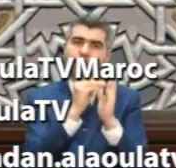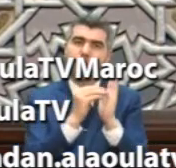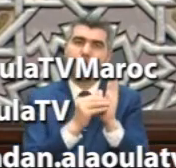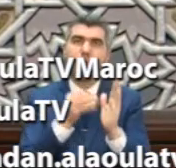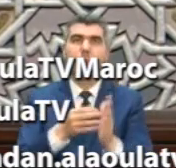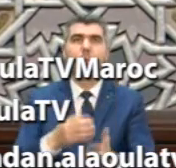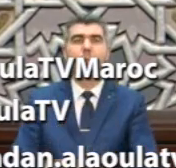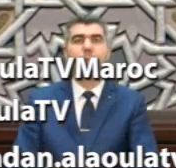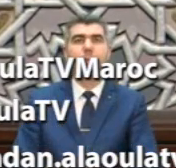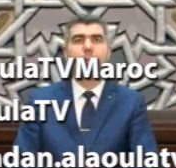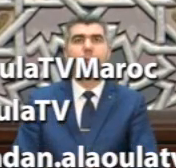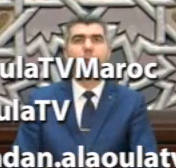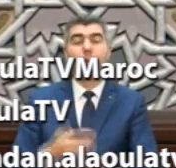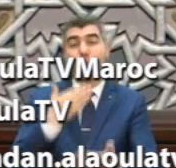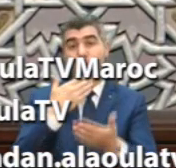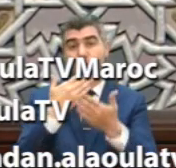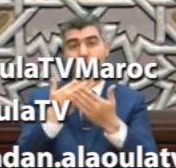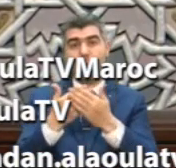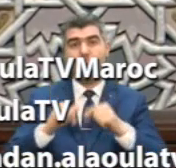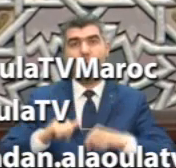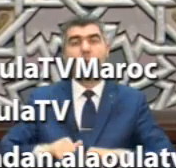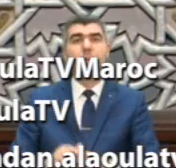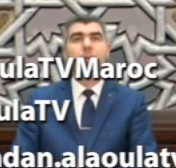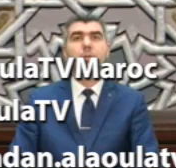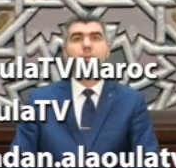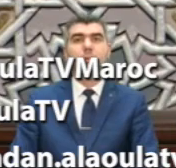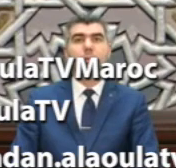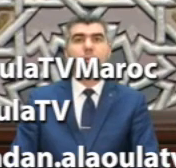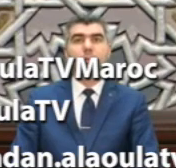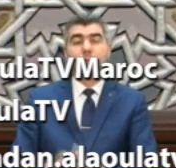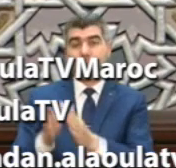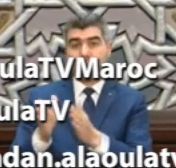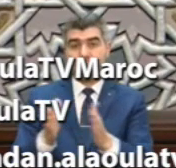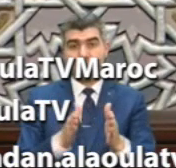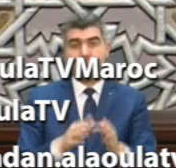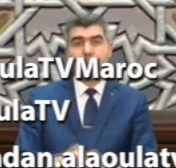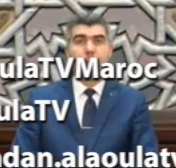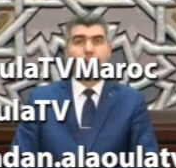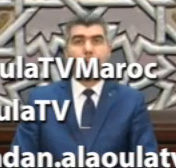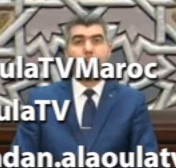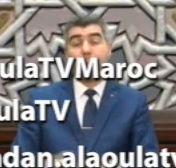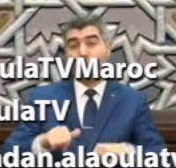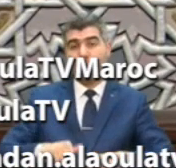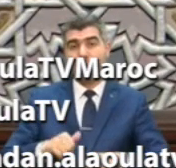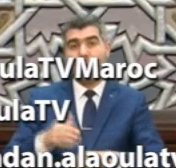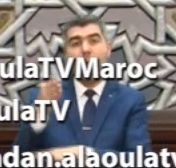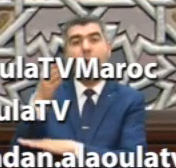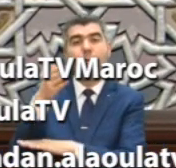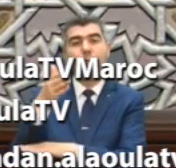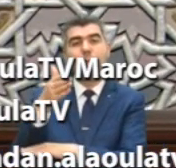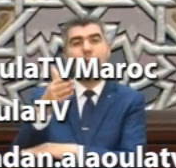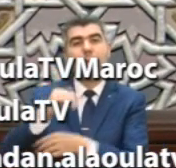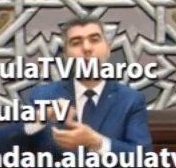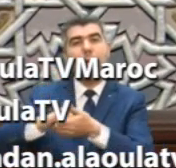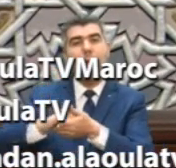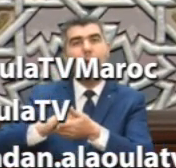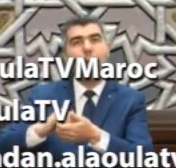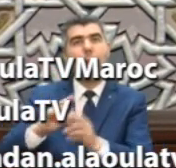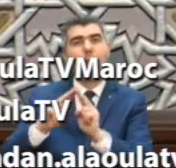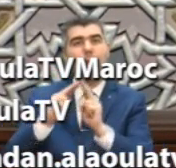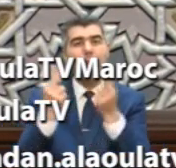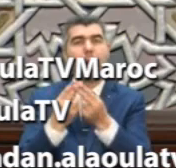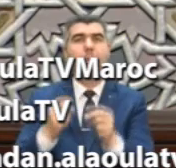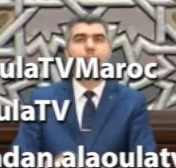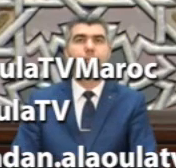شكرا السيدة الوزيرة على تعاونكم. نمر إلى قطاع الشؤون الخارجية والتعاون الدولي.